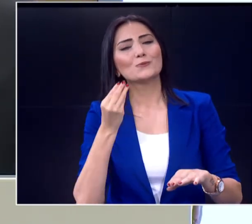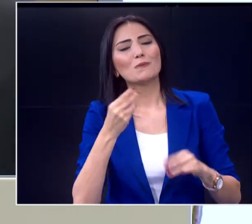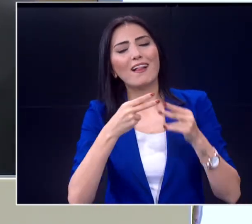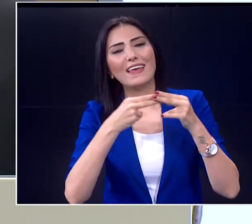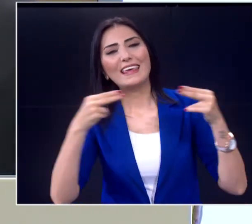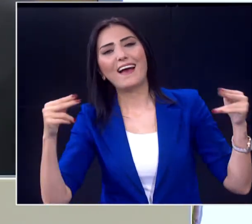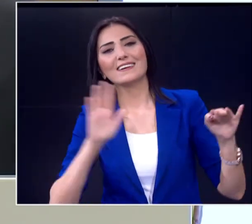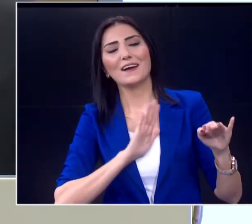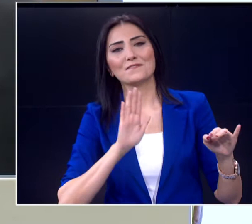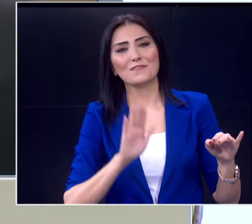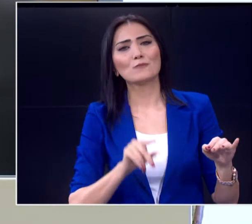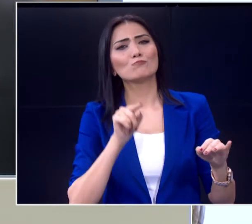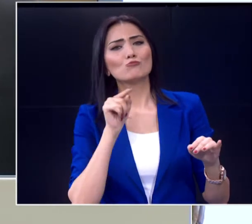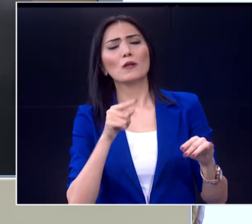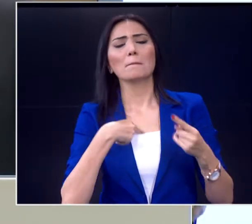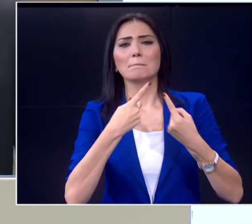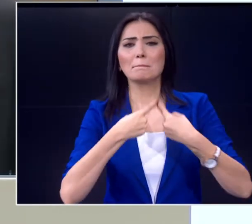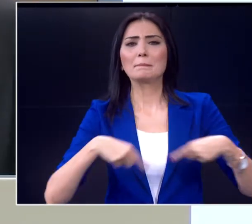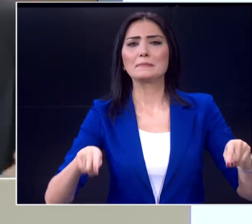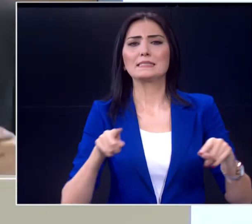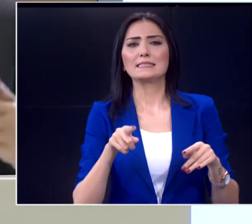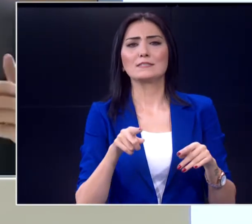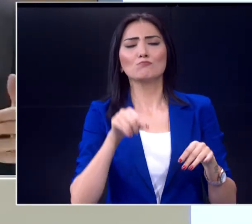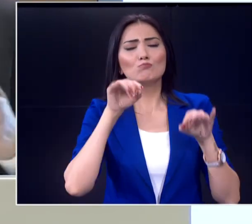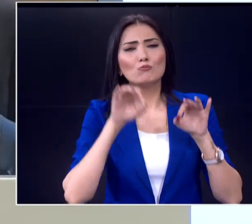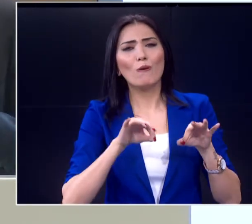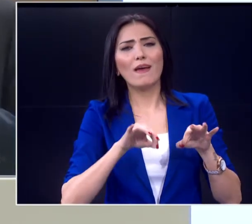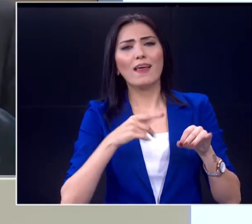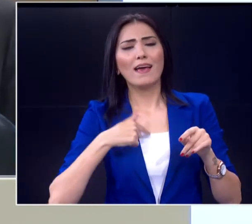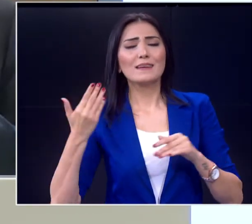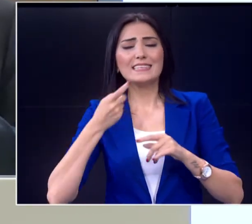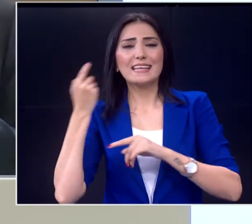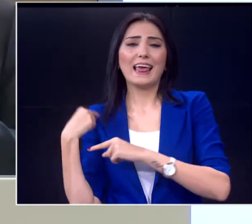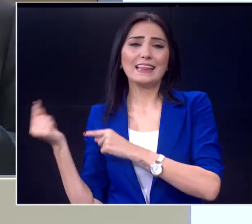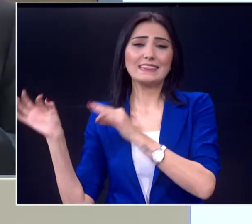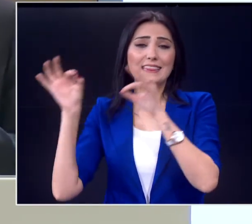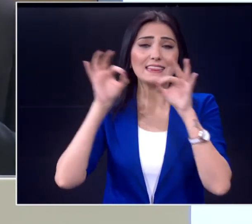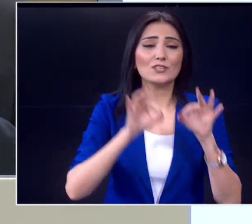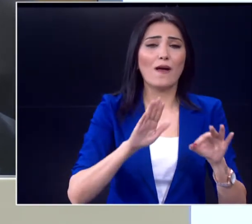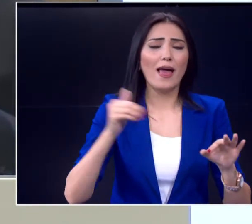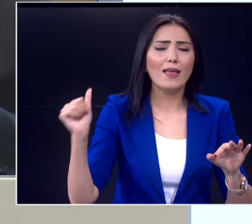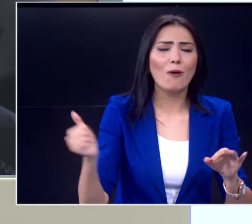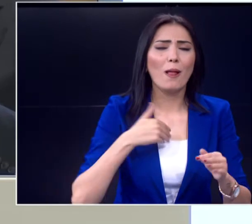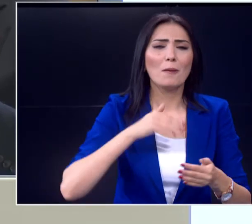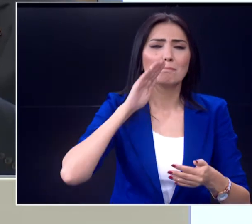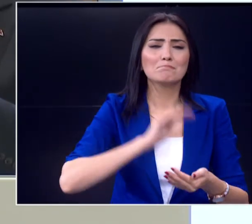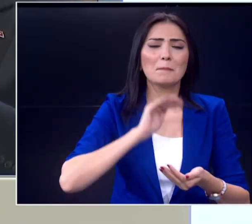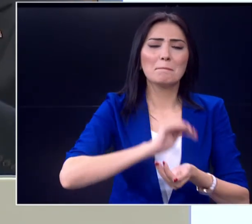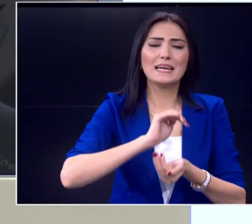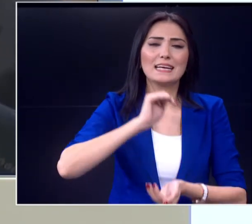var. Bunlar bizim bugünlere taşıyan en önemli birikimimiz,